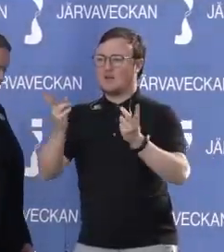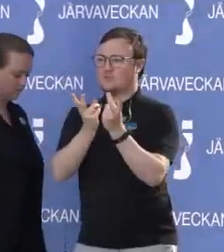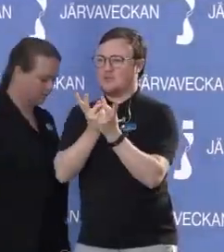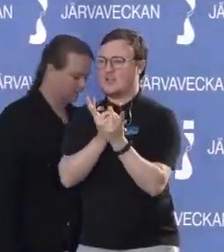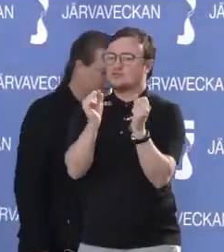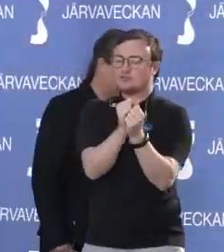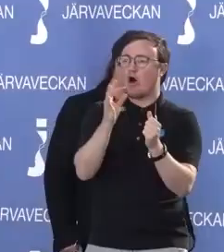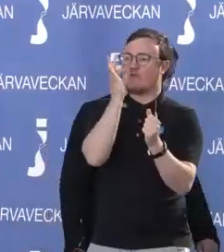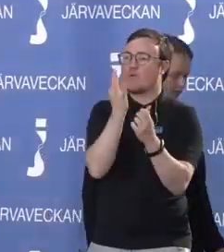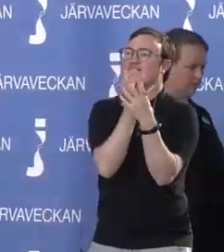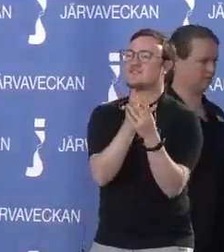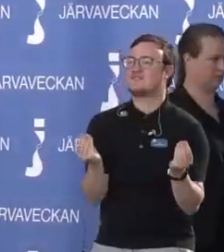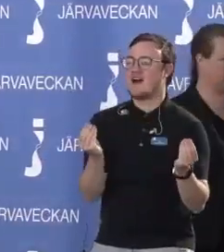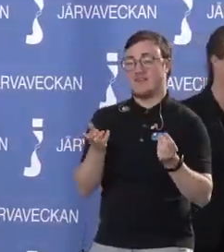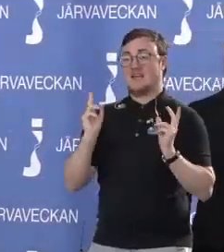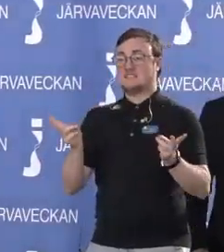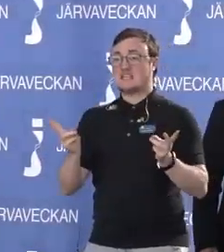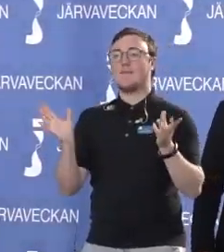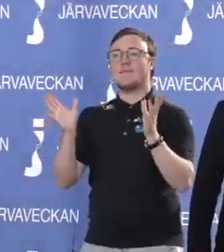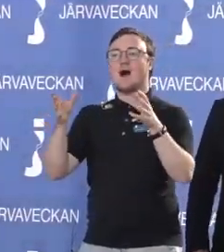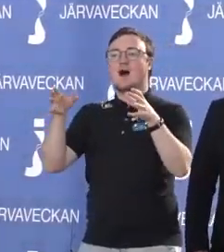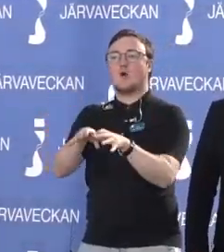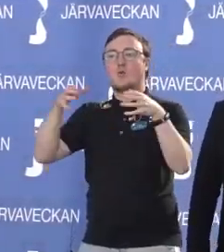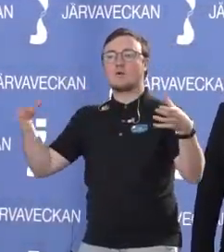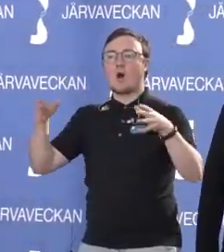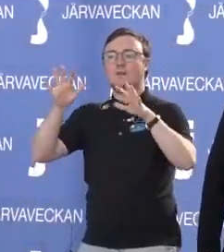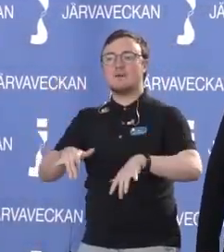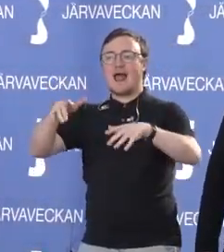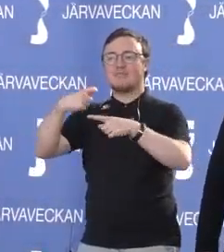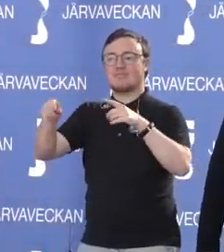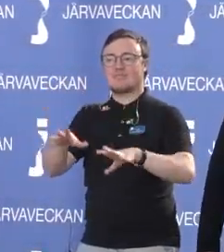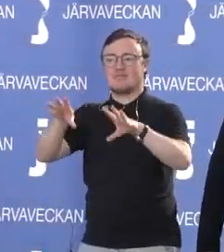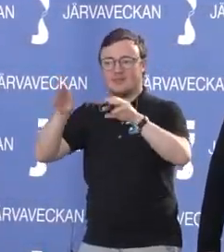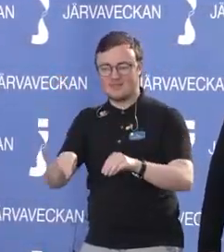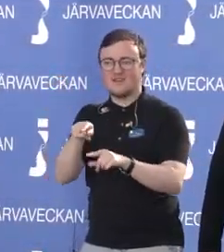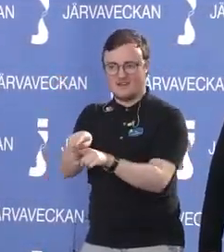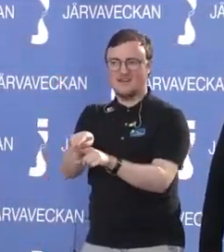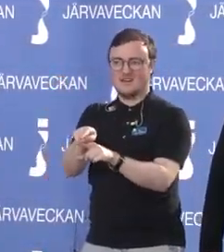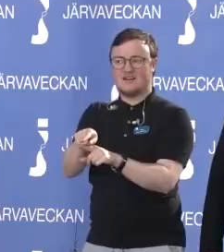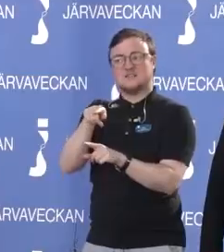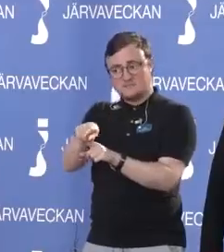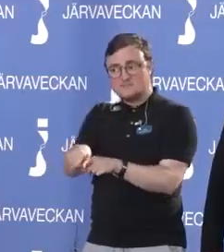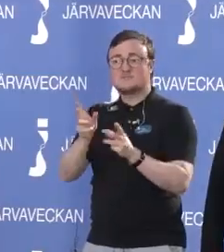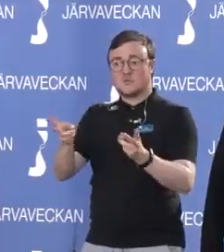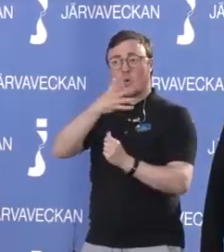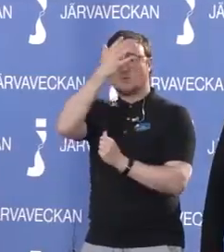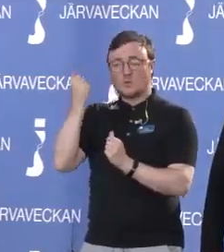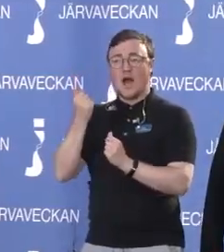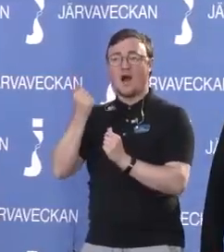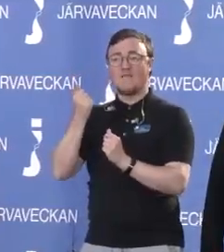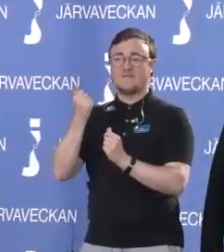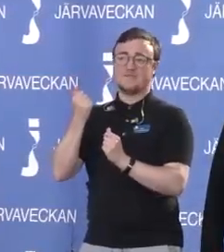längre. Och samma sak vad gäller koranbränning som Agnes nämnde, så även där hade det kunnat ske